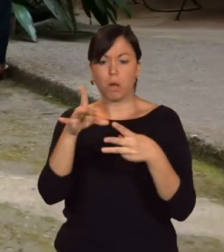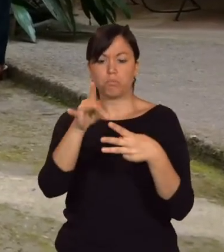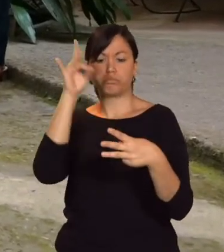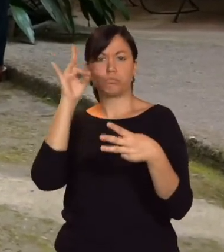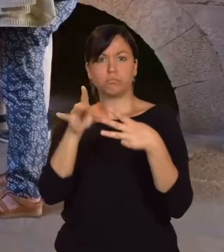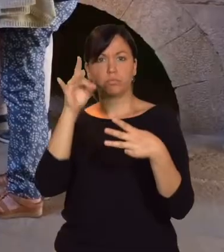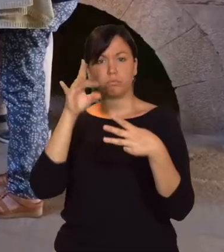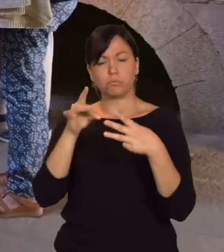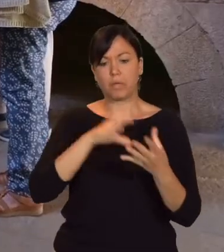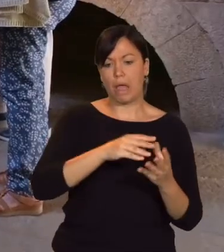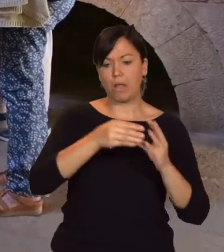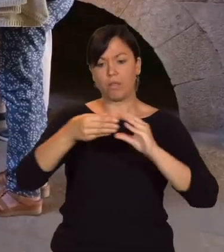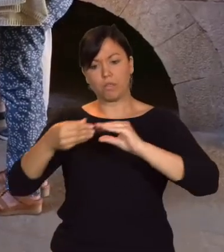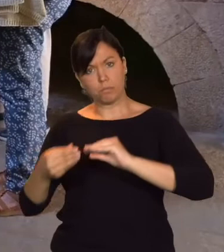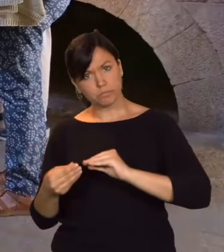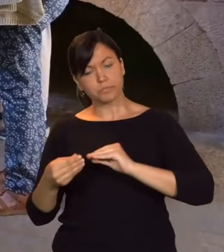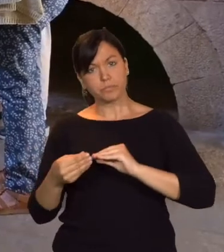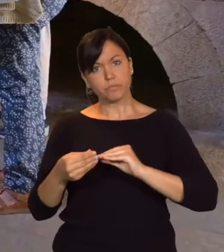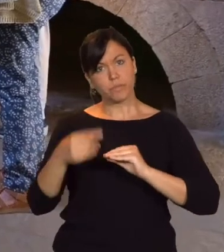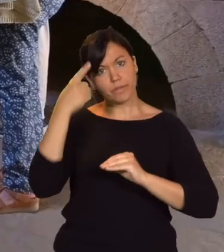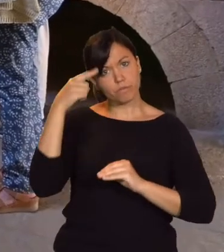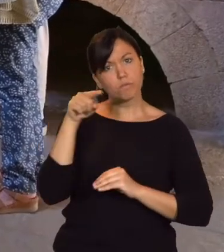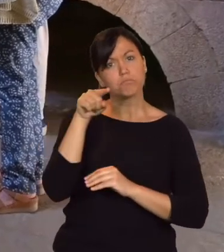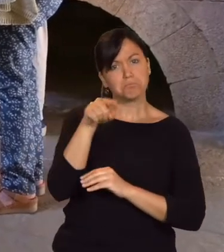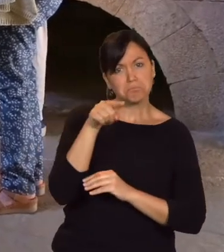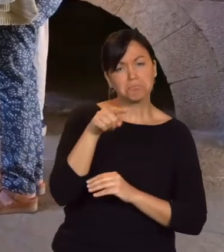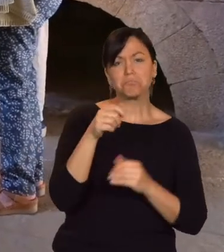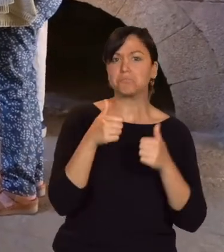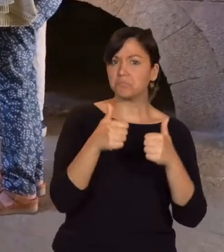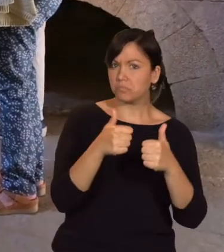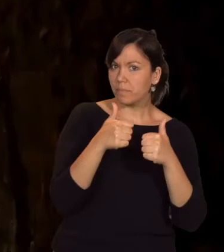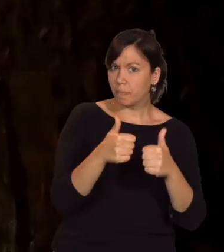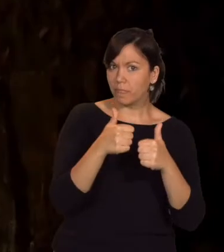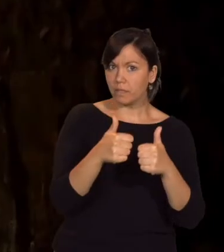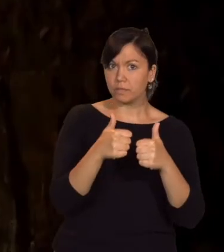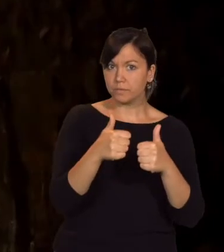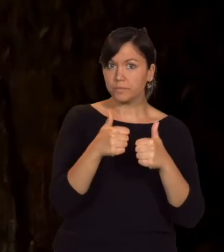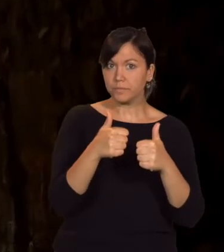itineraris adaptats i que us puguin ser doncs, de més bon fer